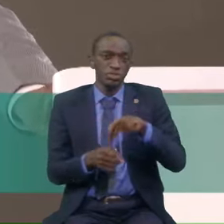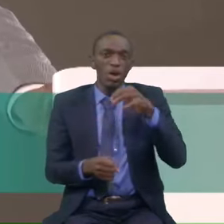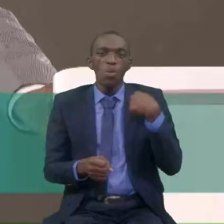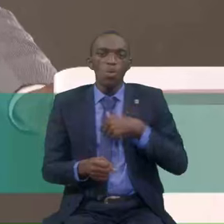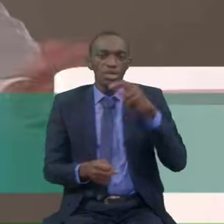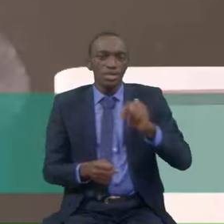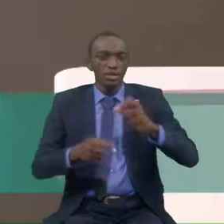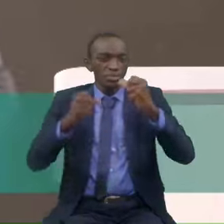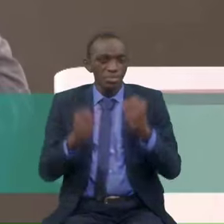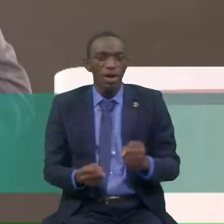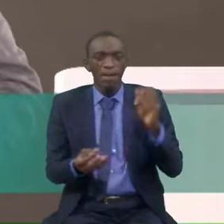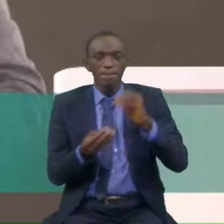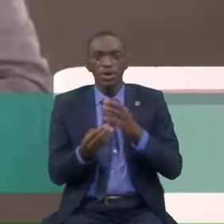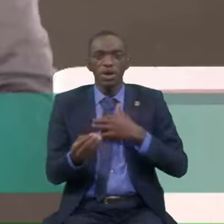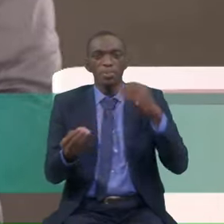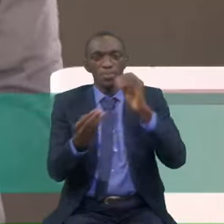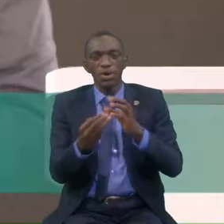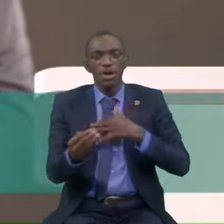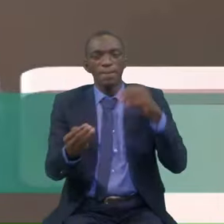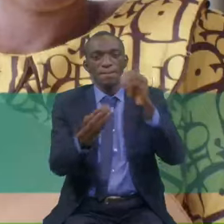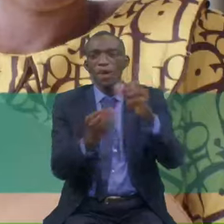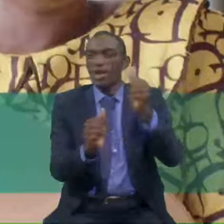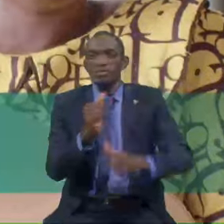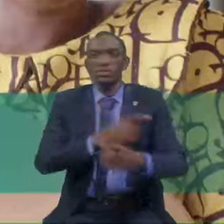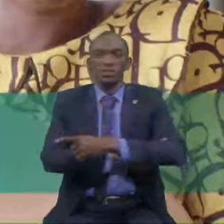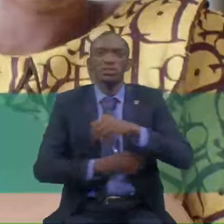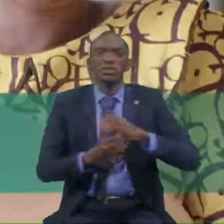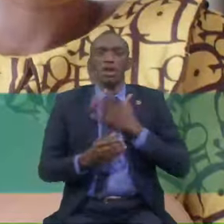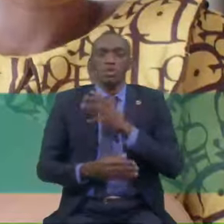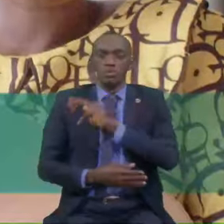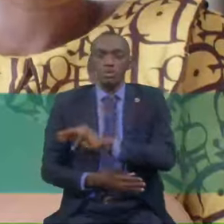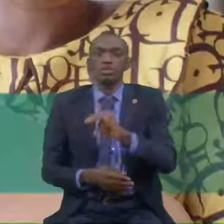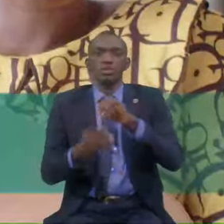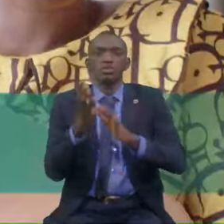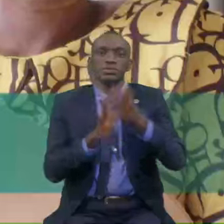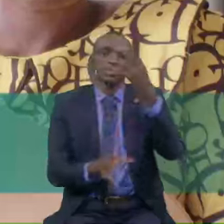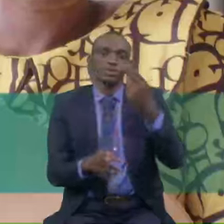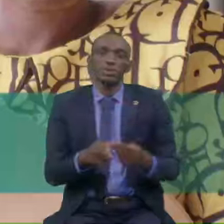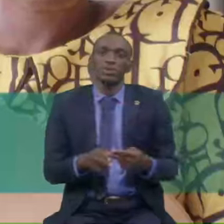en plus. Chaque jour, dans notre ministère, au nom de Jésus.